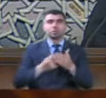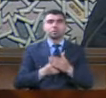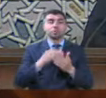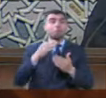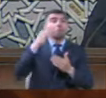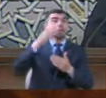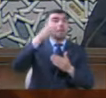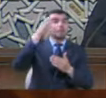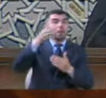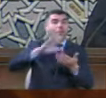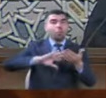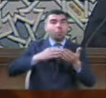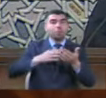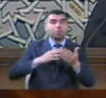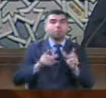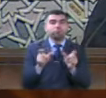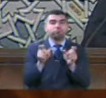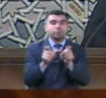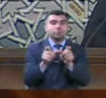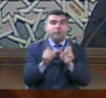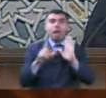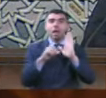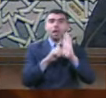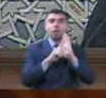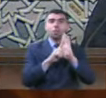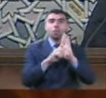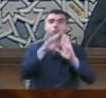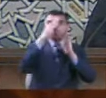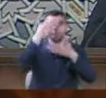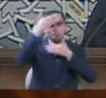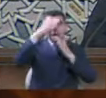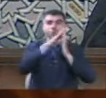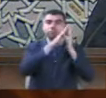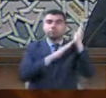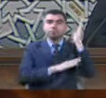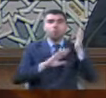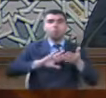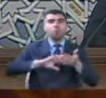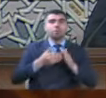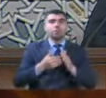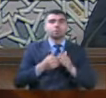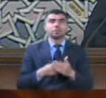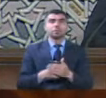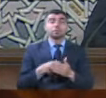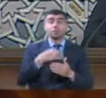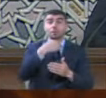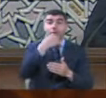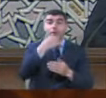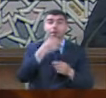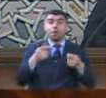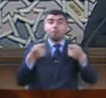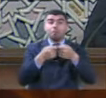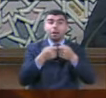في إطار الالتزام بضوابط دولة القانون والمؤسسات وتجسيدا للأساس الذي يقوم عليه